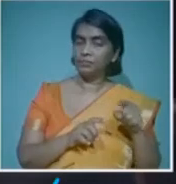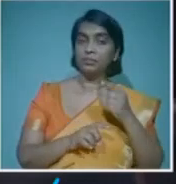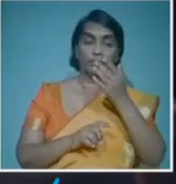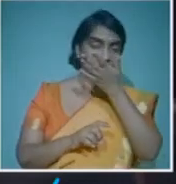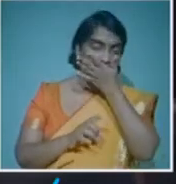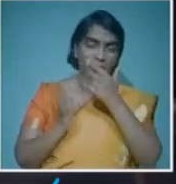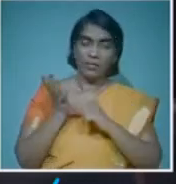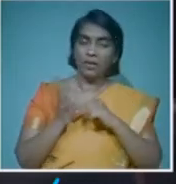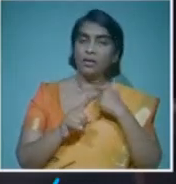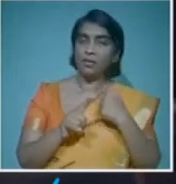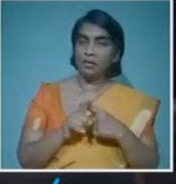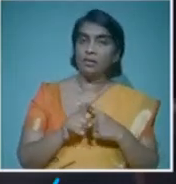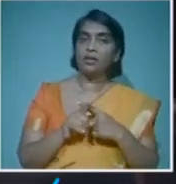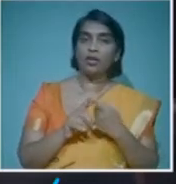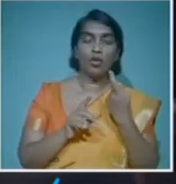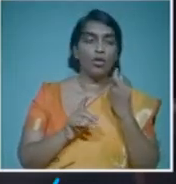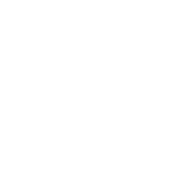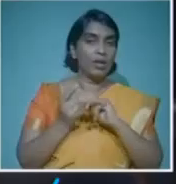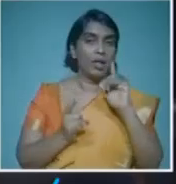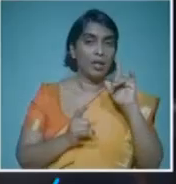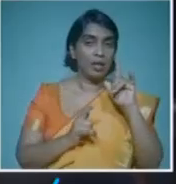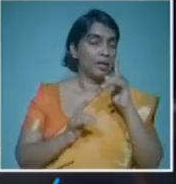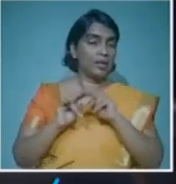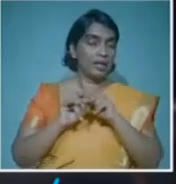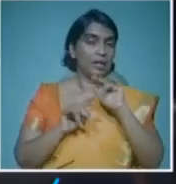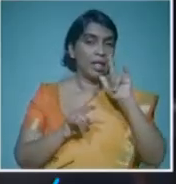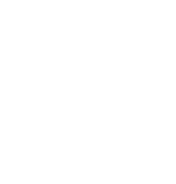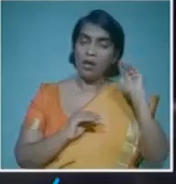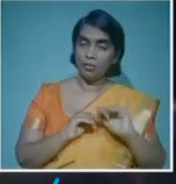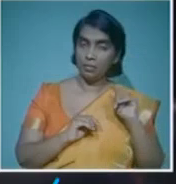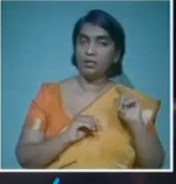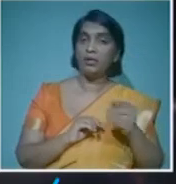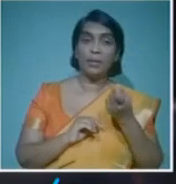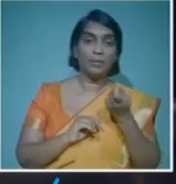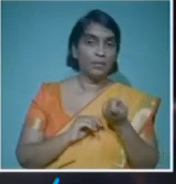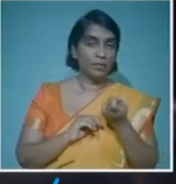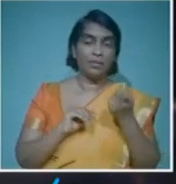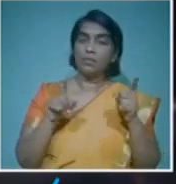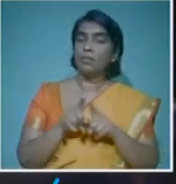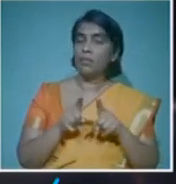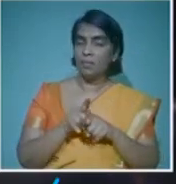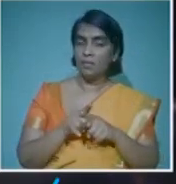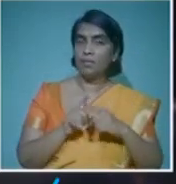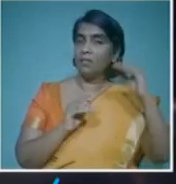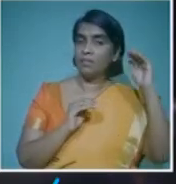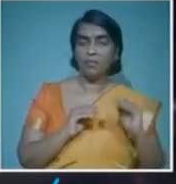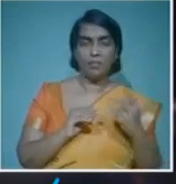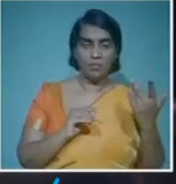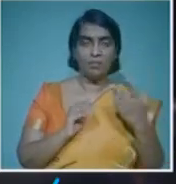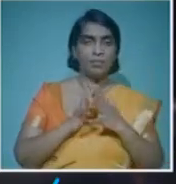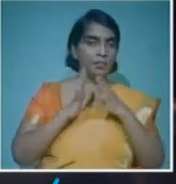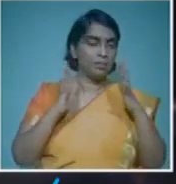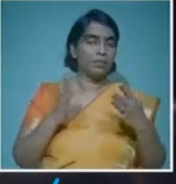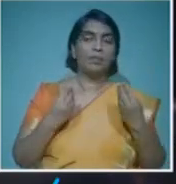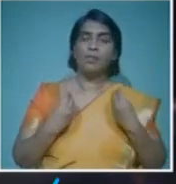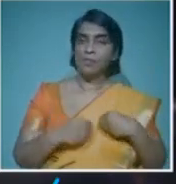සීනි බද්ද සත රුපියල් 40 75කින් අඩු වුණාට සීනි මිල එහා සමානව අඩු වුණේ නැහැ. මේක විශාල